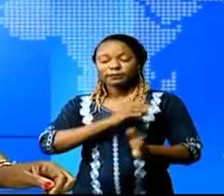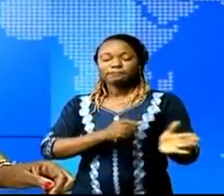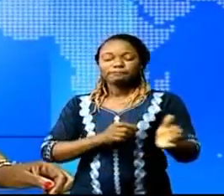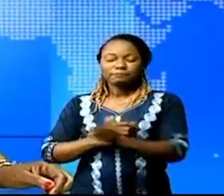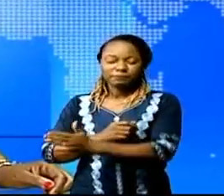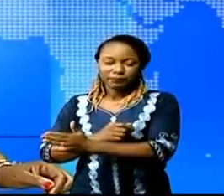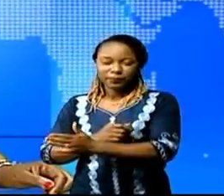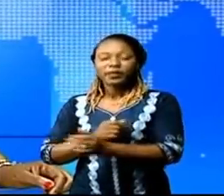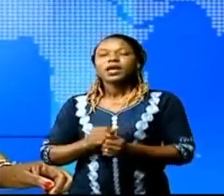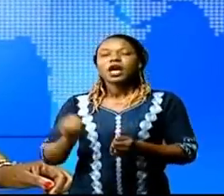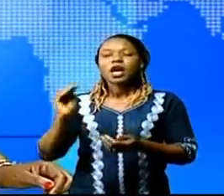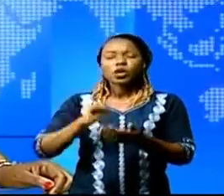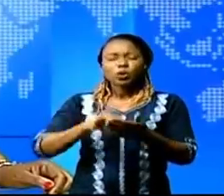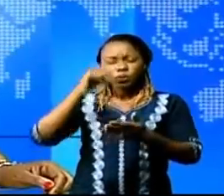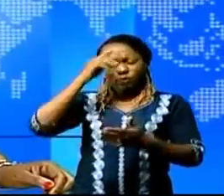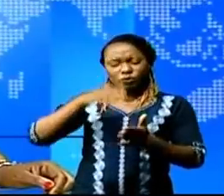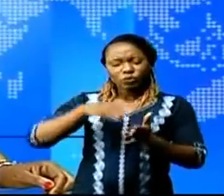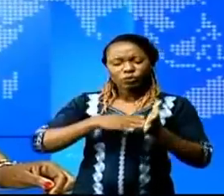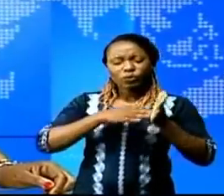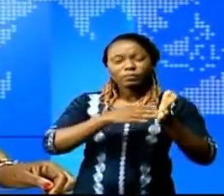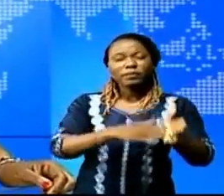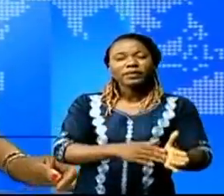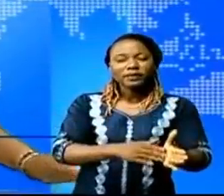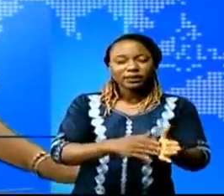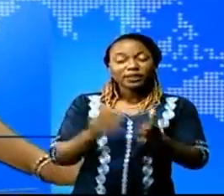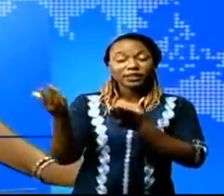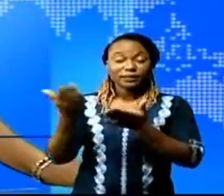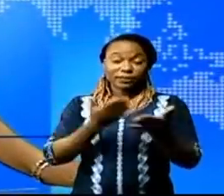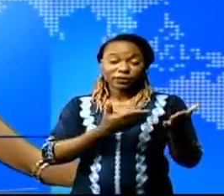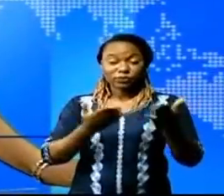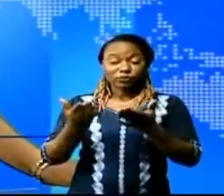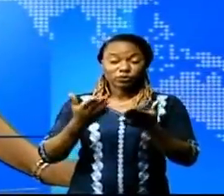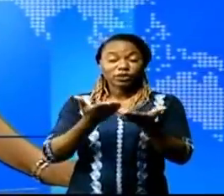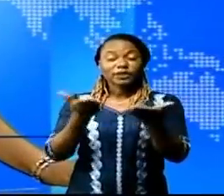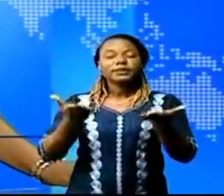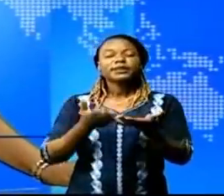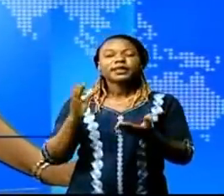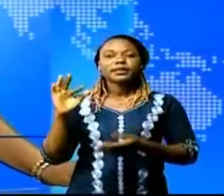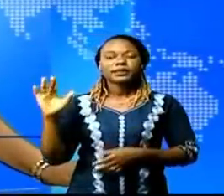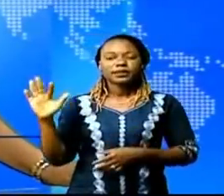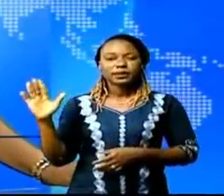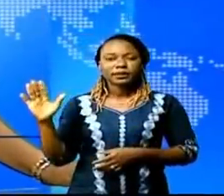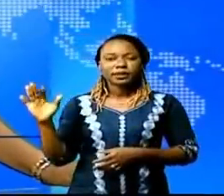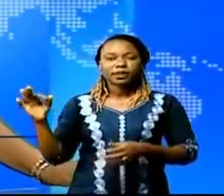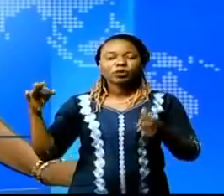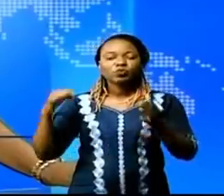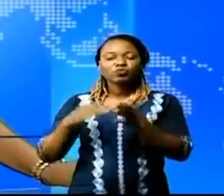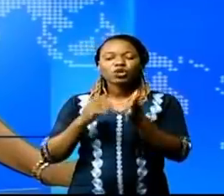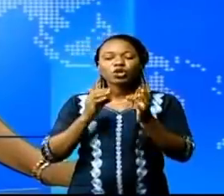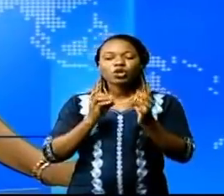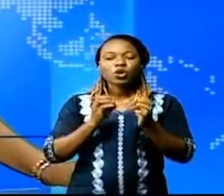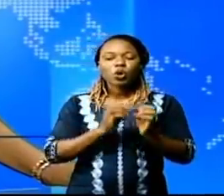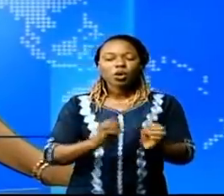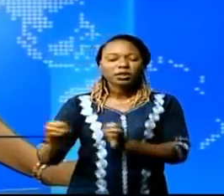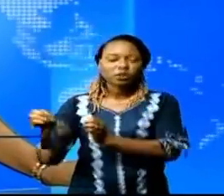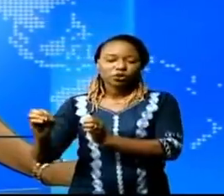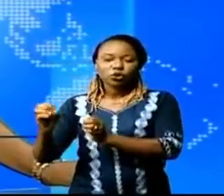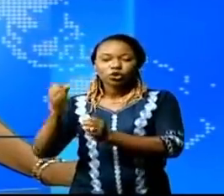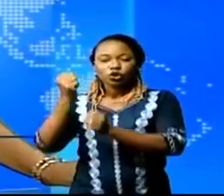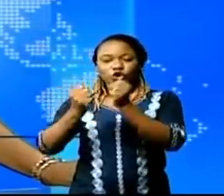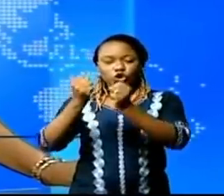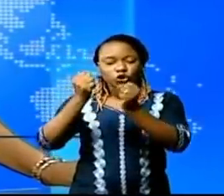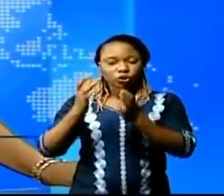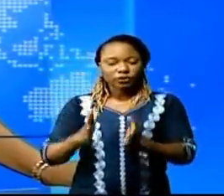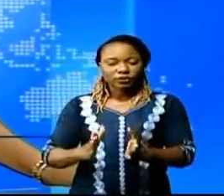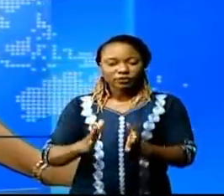Et dans le but d'accompagner les secteurs de transport à Kinshasa, 8 organisations de conducteurs des automobiles se